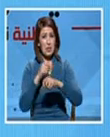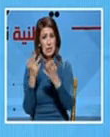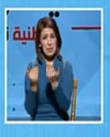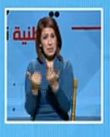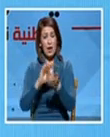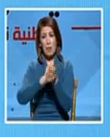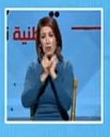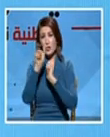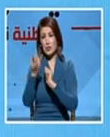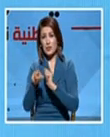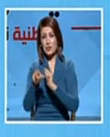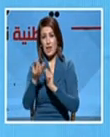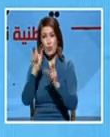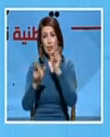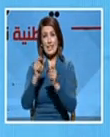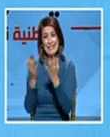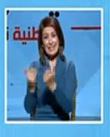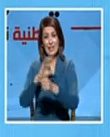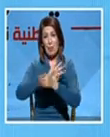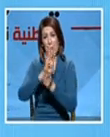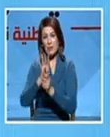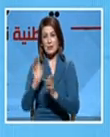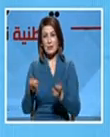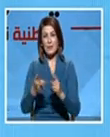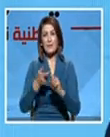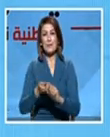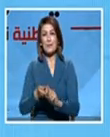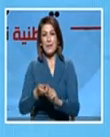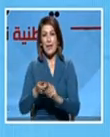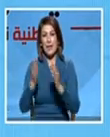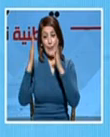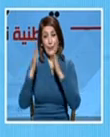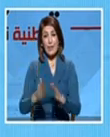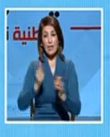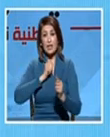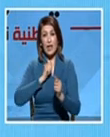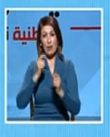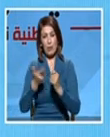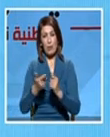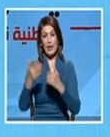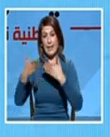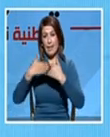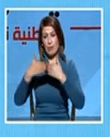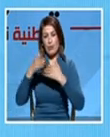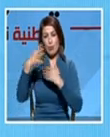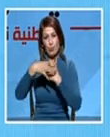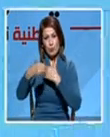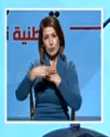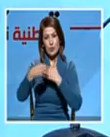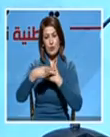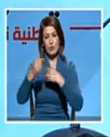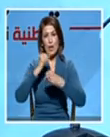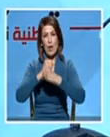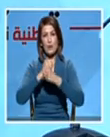يحضر معناتها العياده نتاعو، مش يقبل المريض اللي بعده بدون. والمهم انه المريض كذلك ما